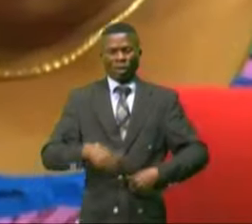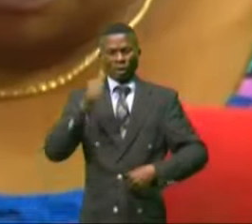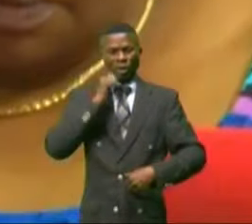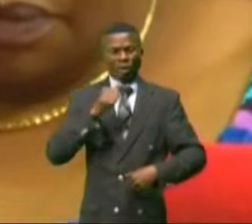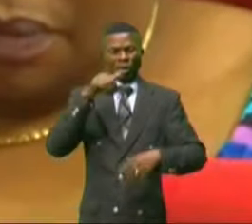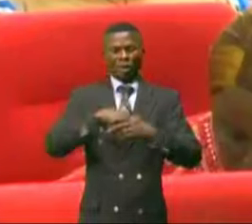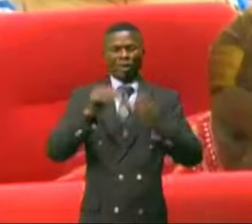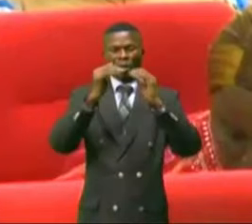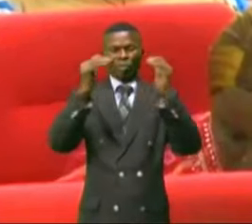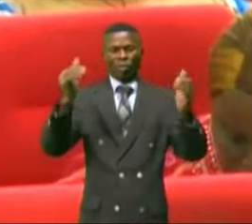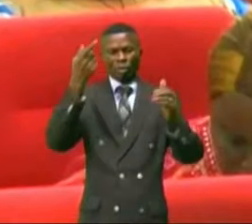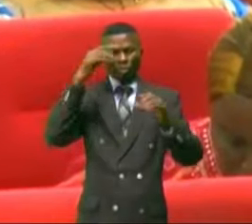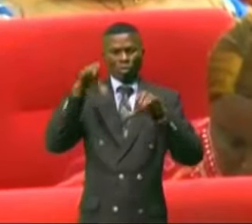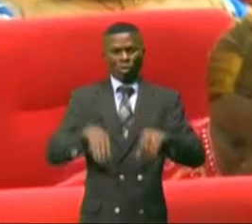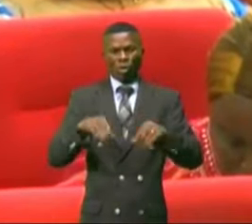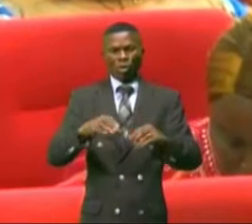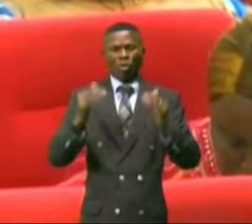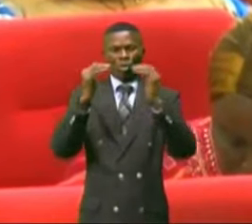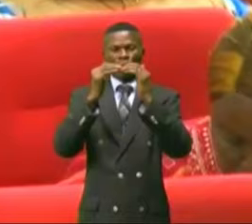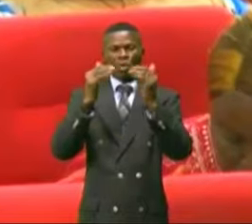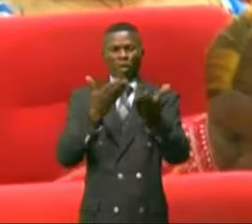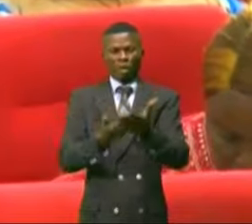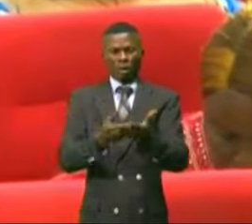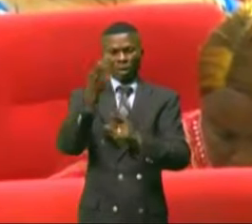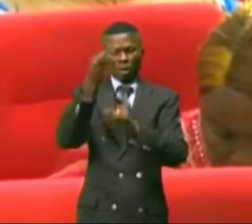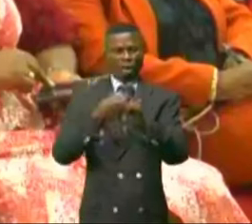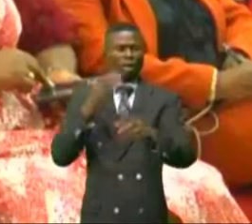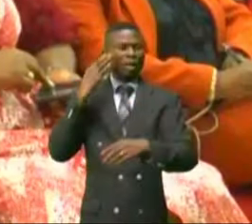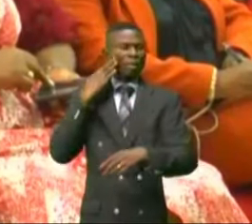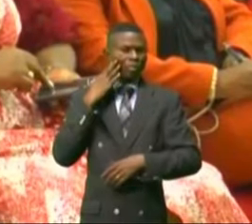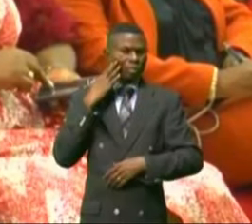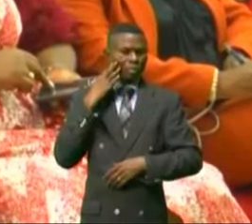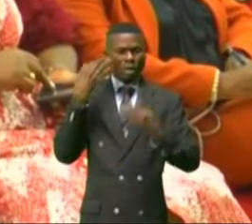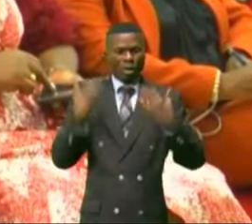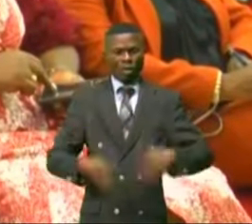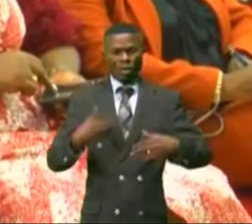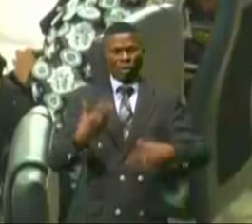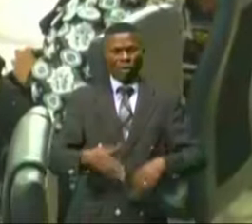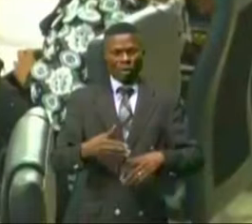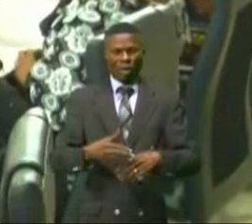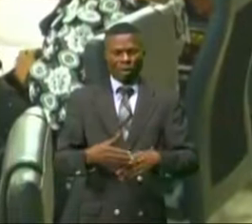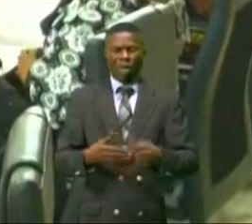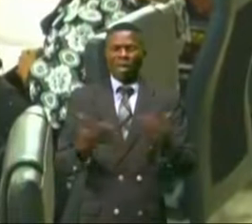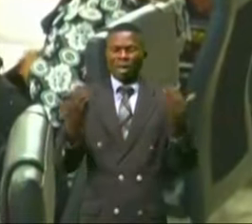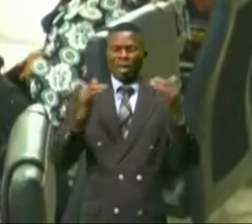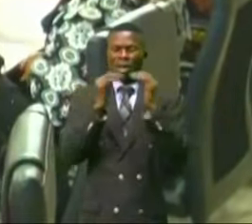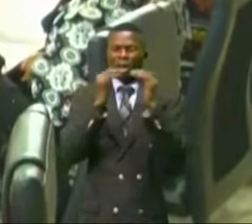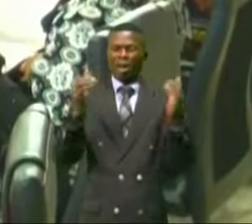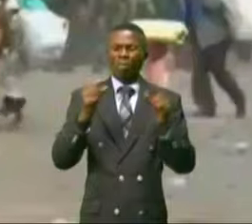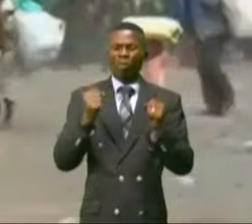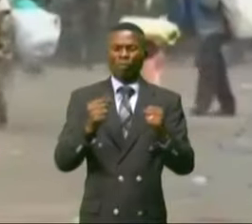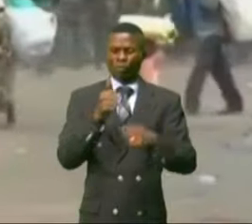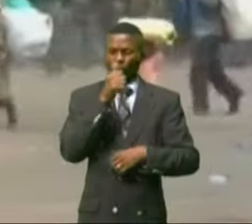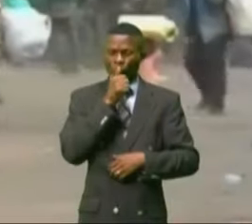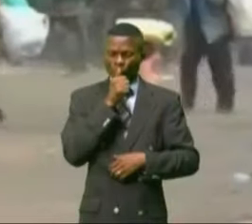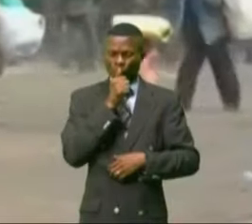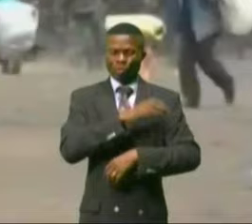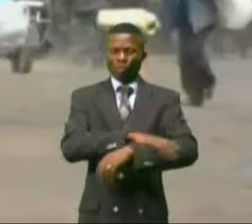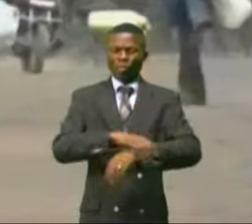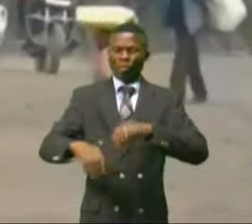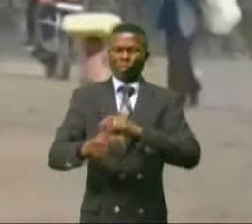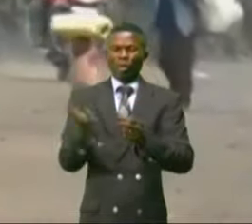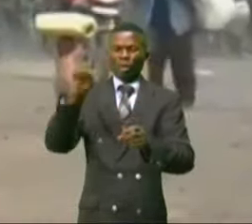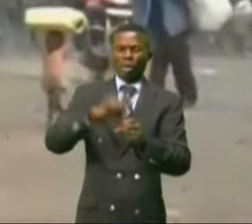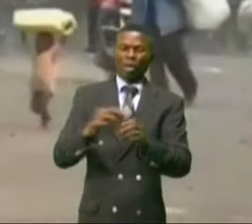la paix pour un Congo paritaire ». Un mois de mars qui sera célébré dans la sobriété totale en signe de compassion aux victimes de